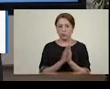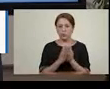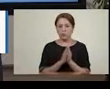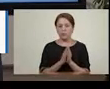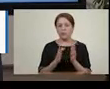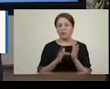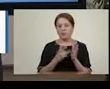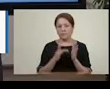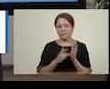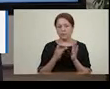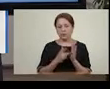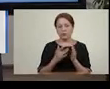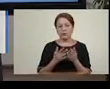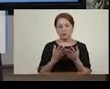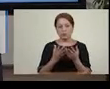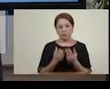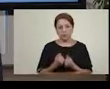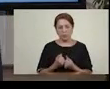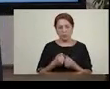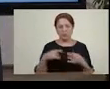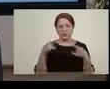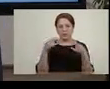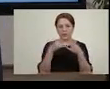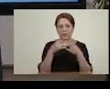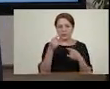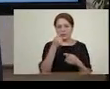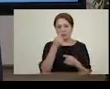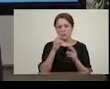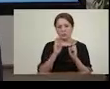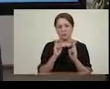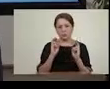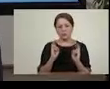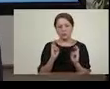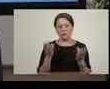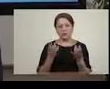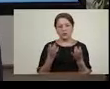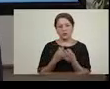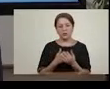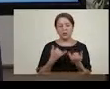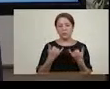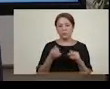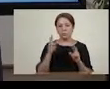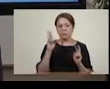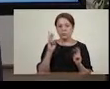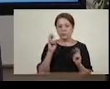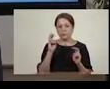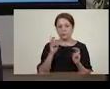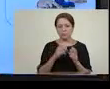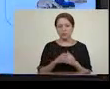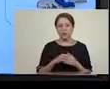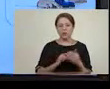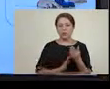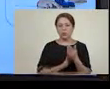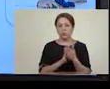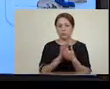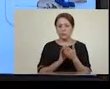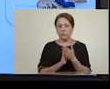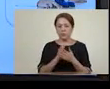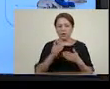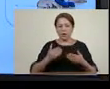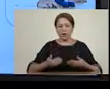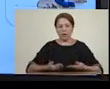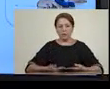lug'at daftarlaringizni olib, ekran qarshisiga yaqinroq keling. Bugungi mavzumiz o'simliklarning